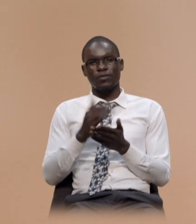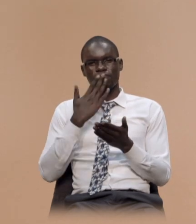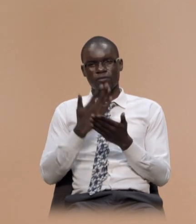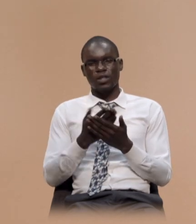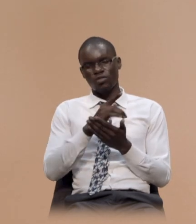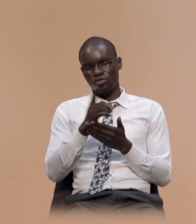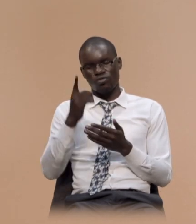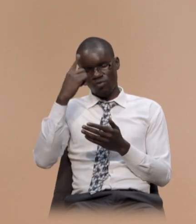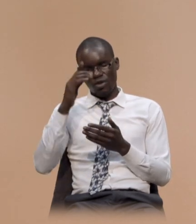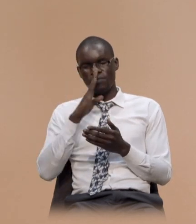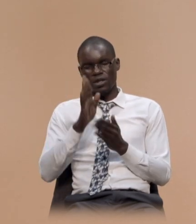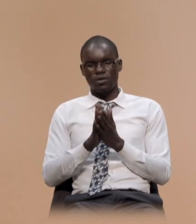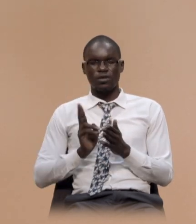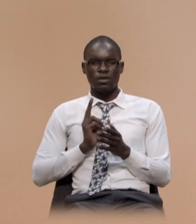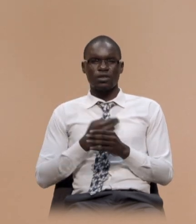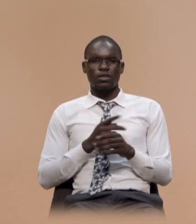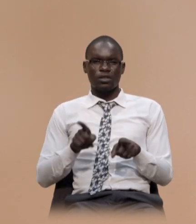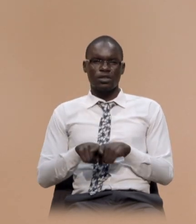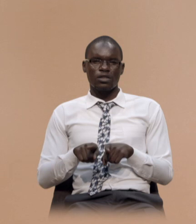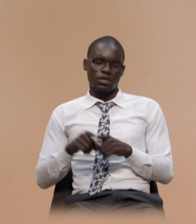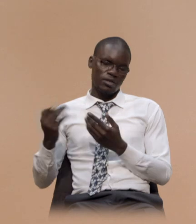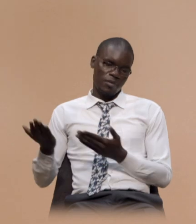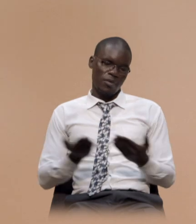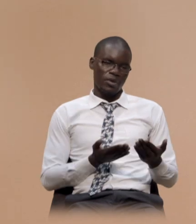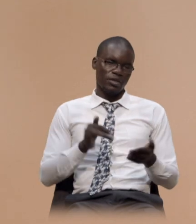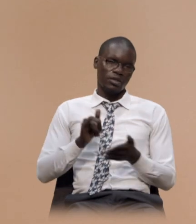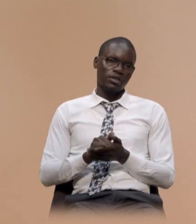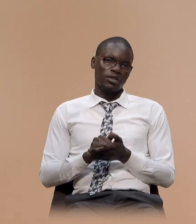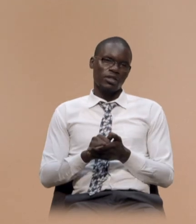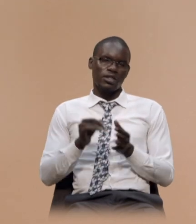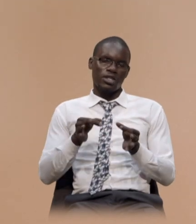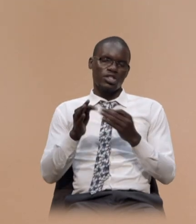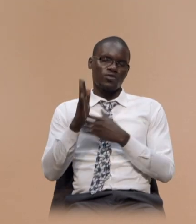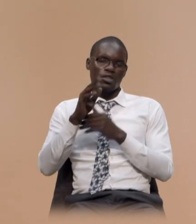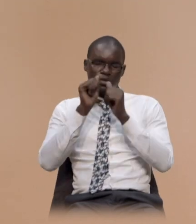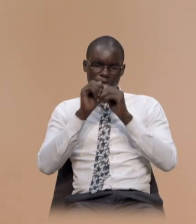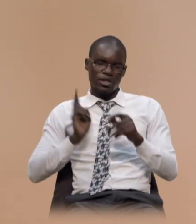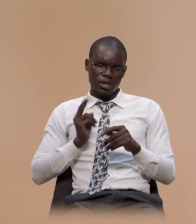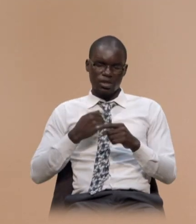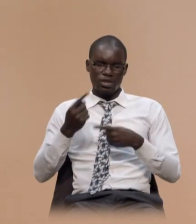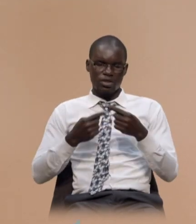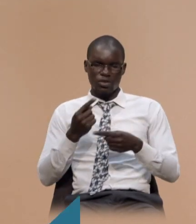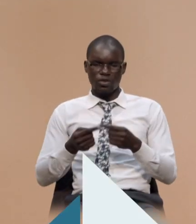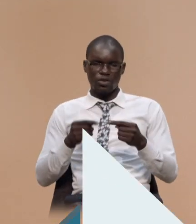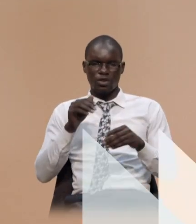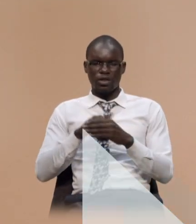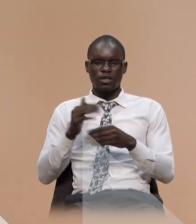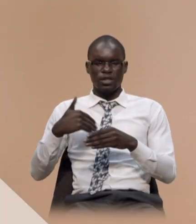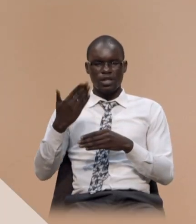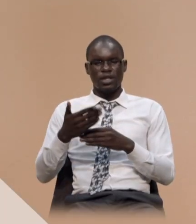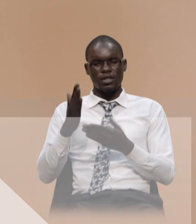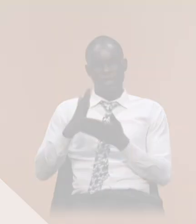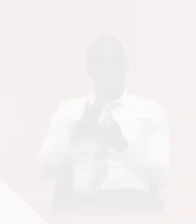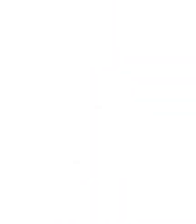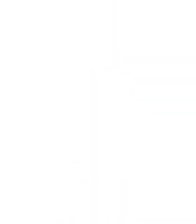kushukuru tena kwa kuwa pamoja nasi, na nakukaribisha ya kwamba majaliwa ya Mwenyezi Mungu tukutane tena katika kipindi kijacho.